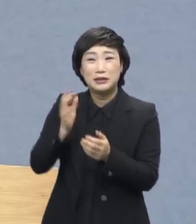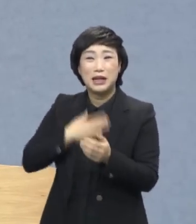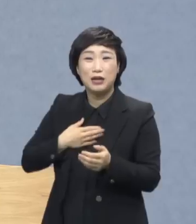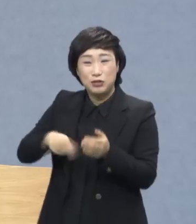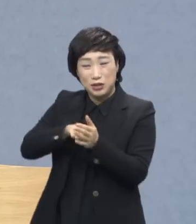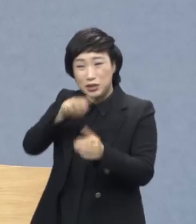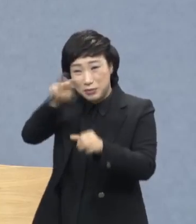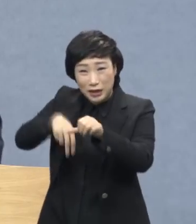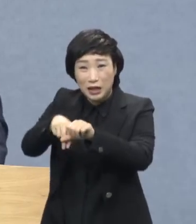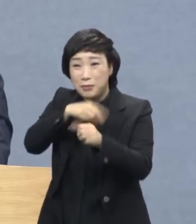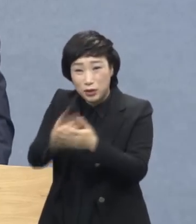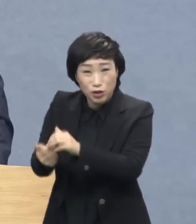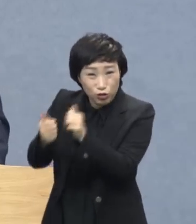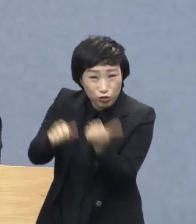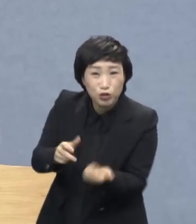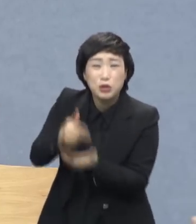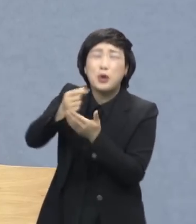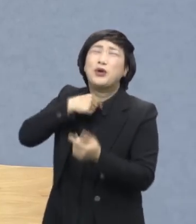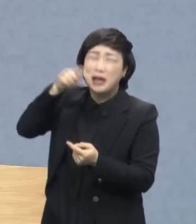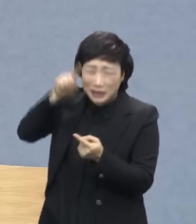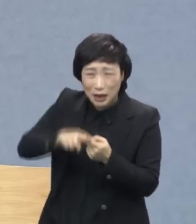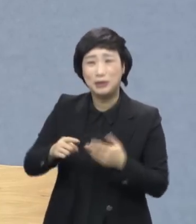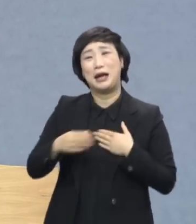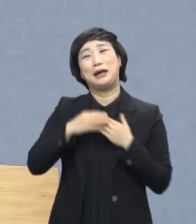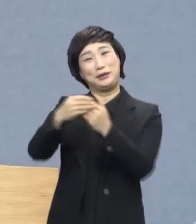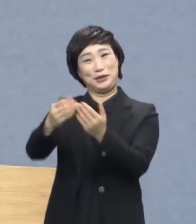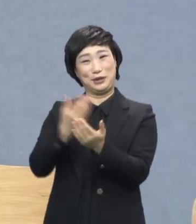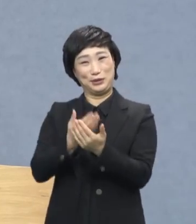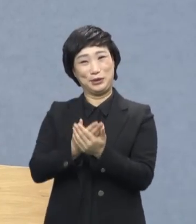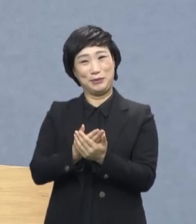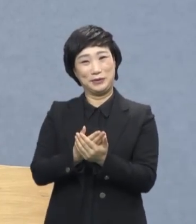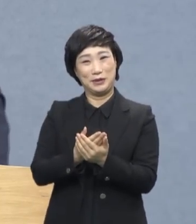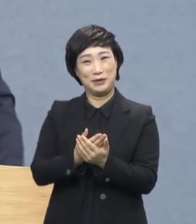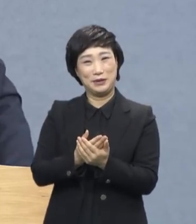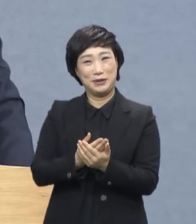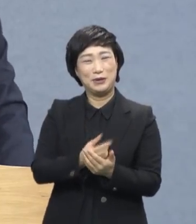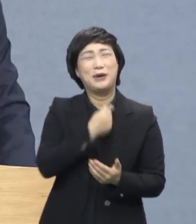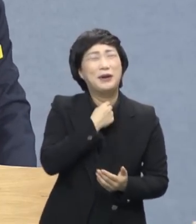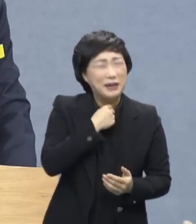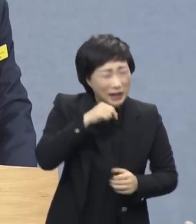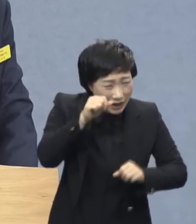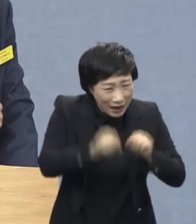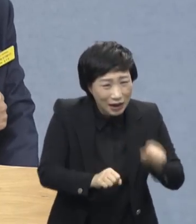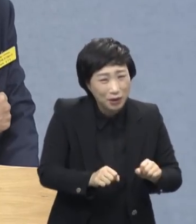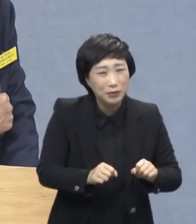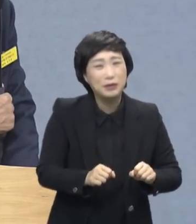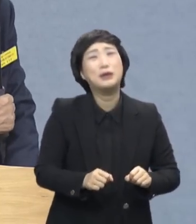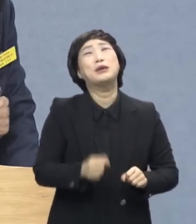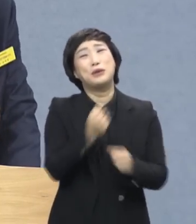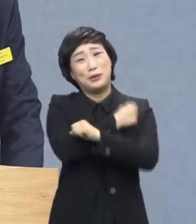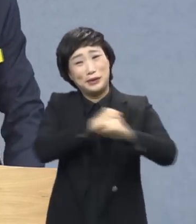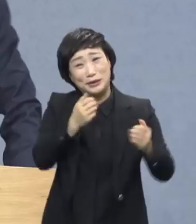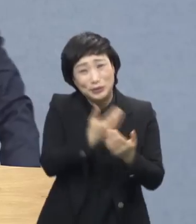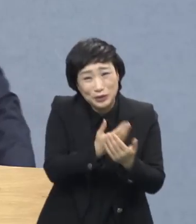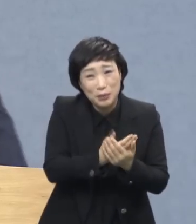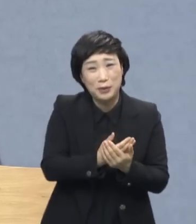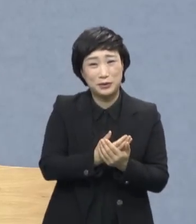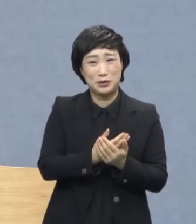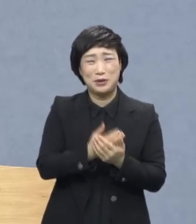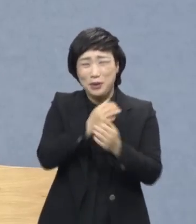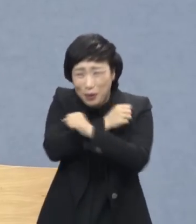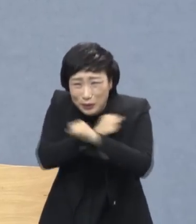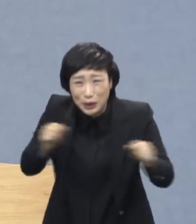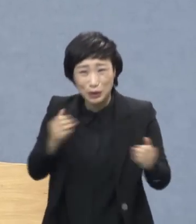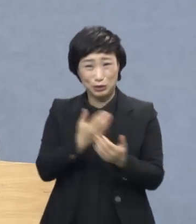나를 구원하신 주님 원대로 되길 원합니다. 내 원대로 해달라고 했던 걸 용서해 주세요.